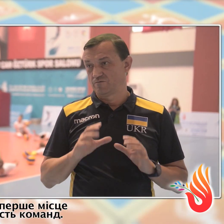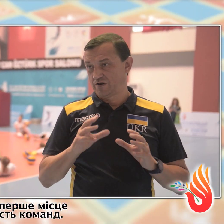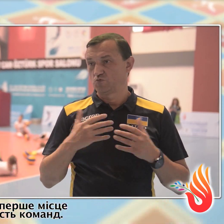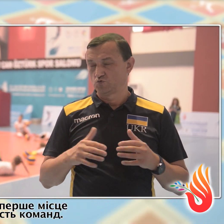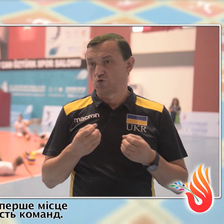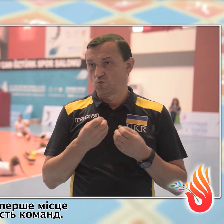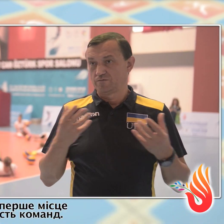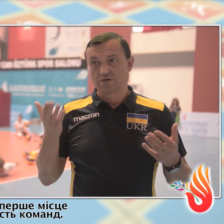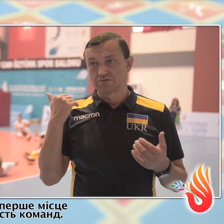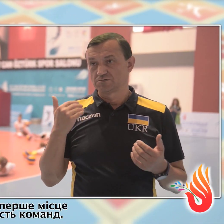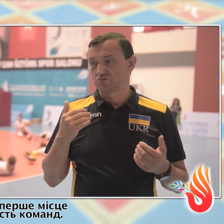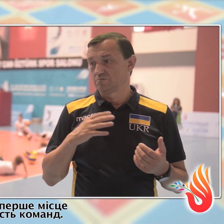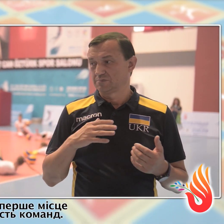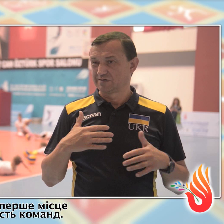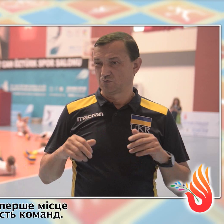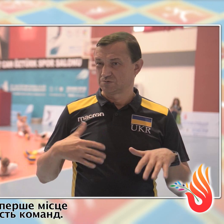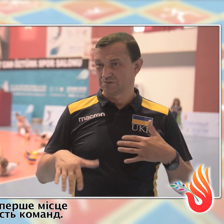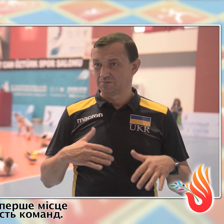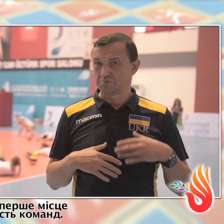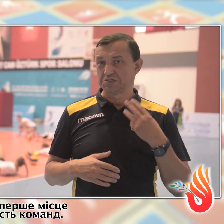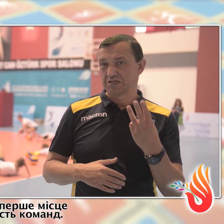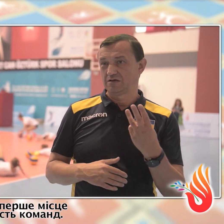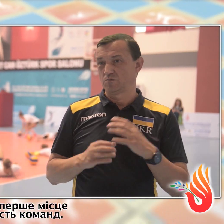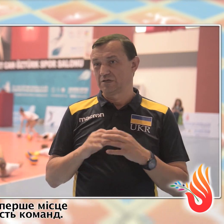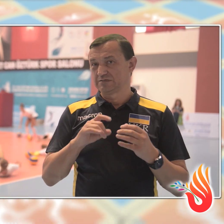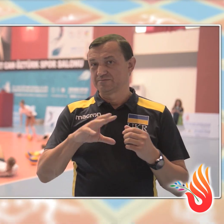на перше місце претендувало 6 команд.